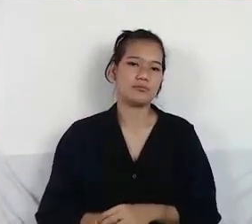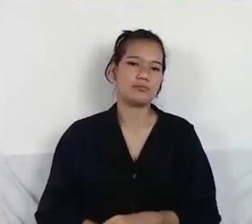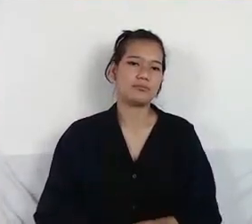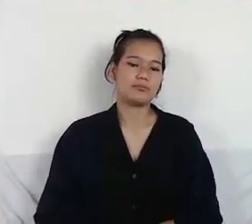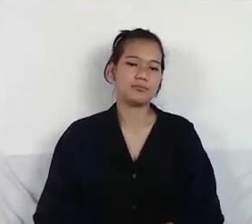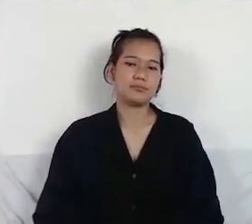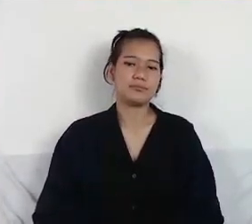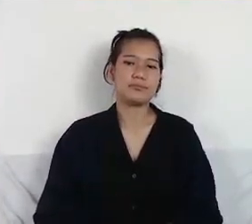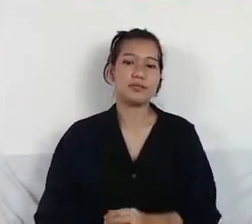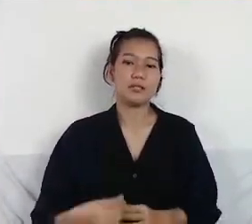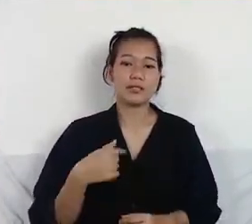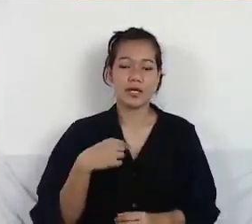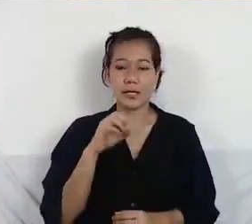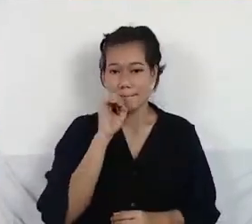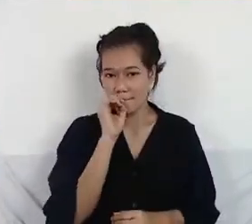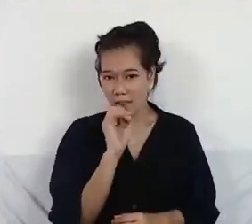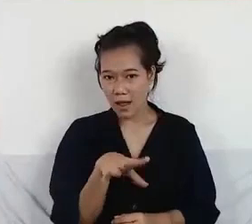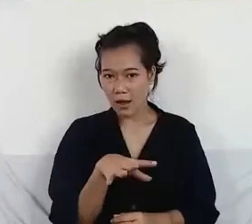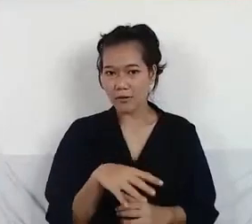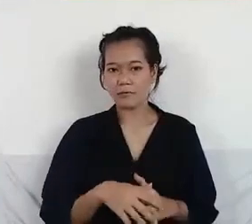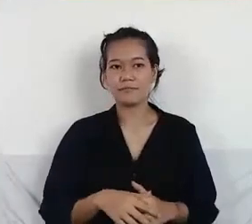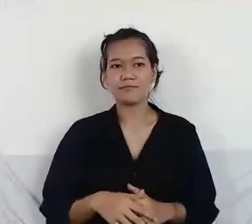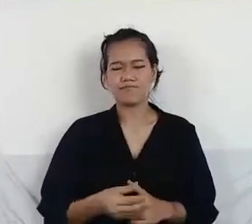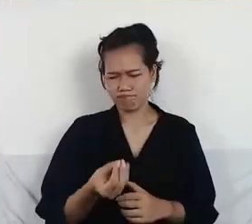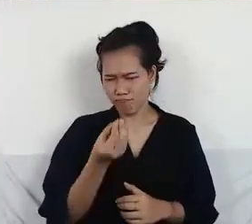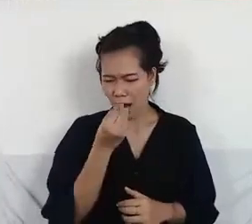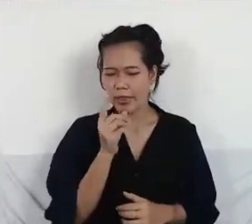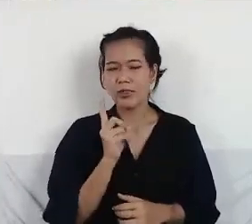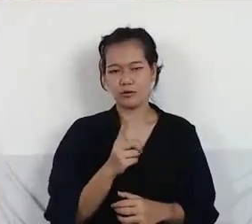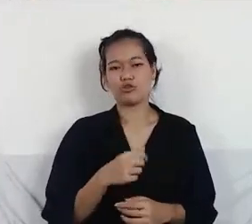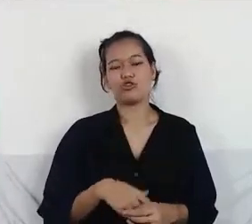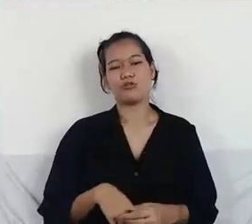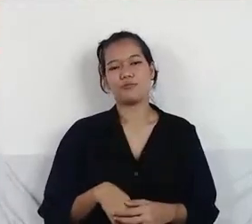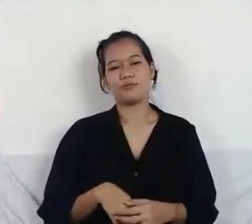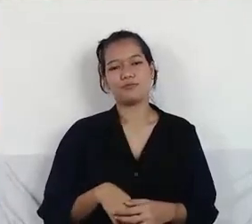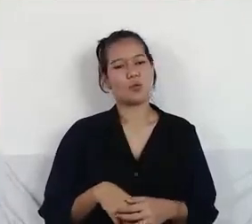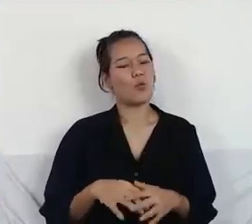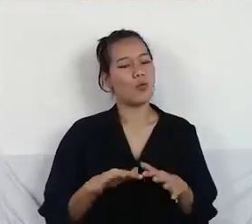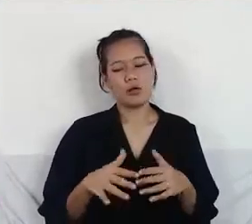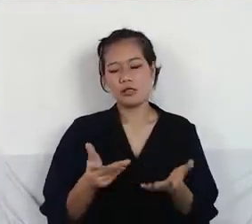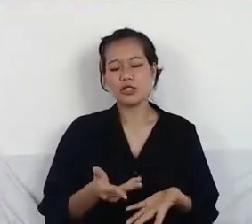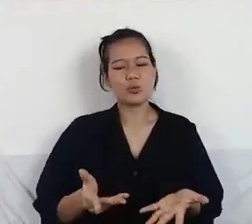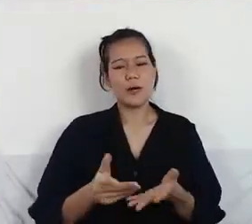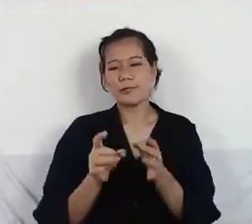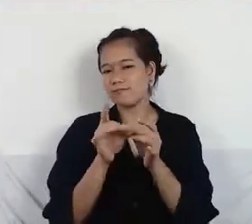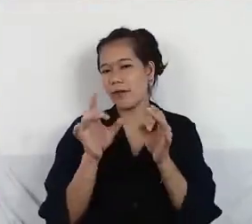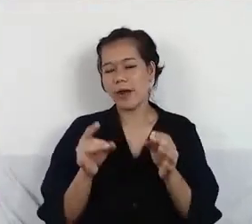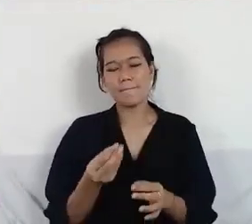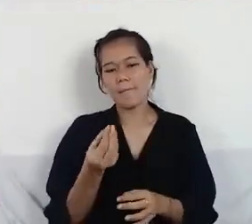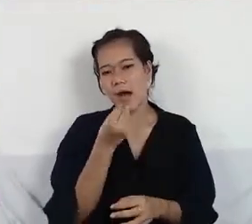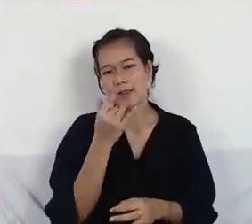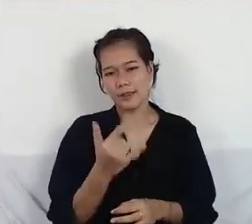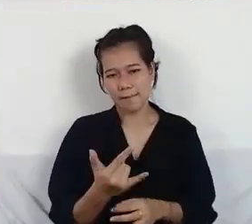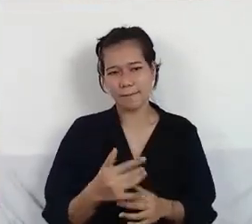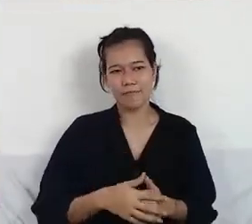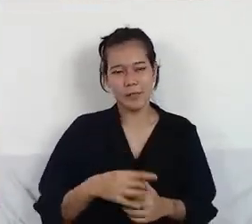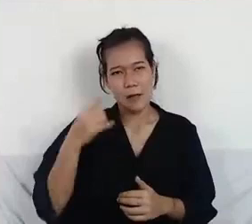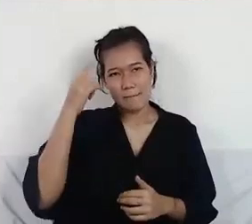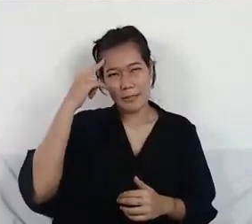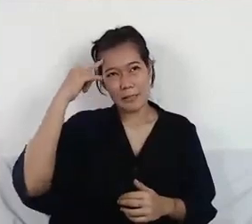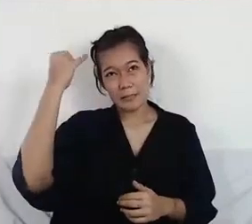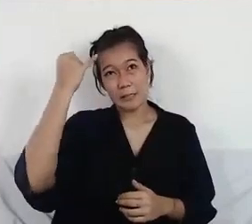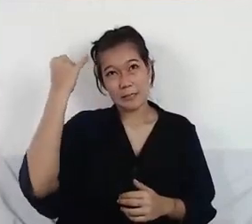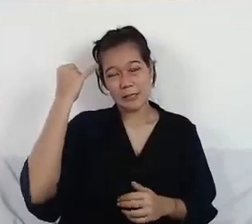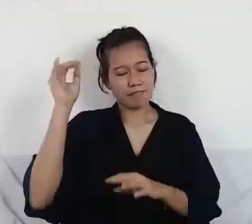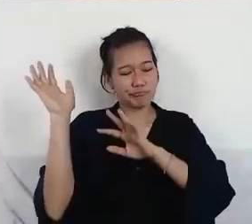Dan saya mengatakan kepada tim perkunjungan, saudaraku, kita harus makan. Apapun juga, buang segala hal yang buruk-buruk di